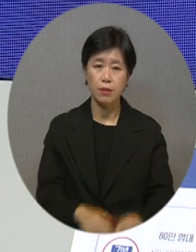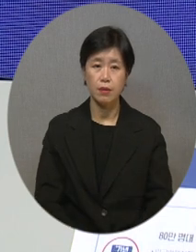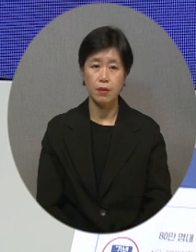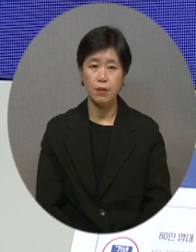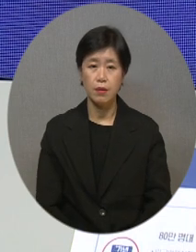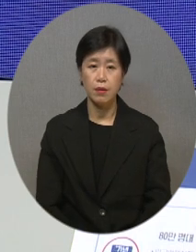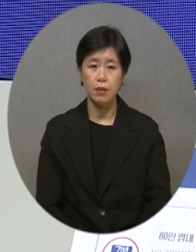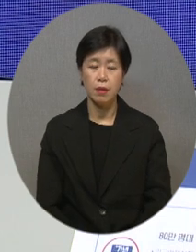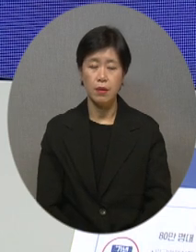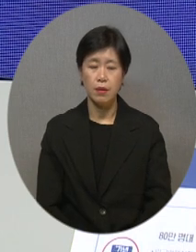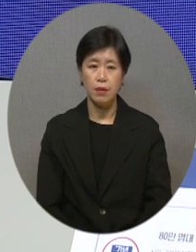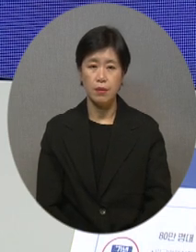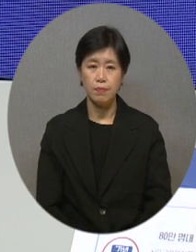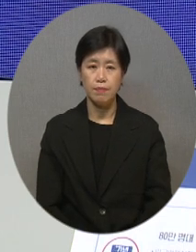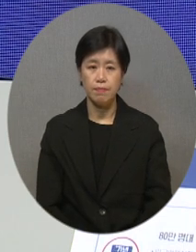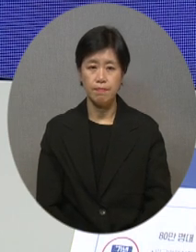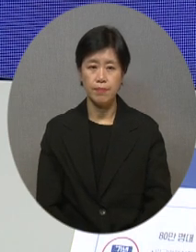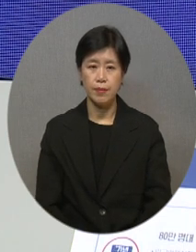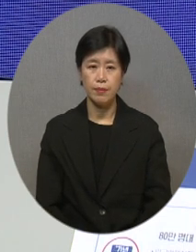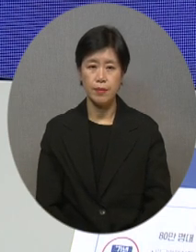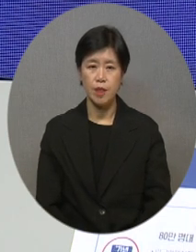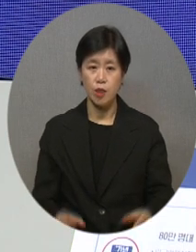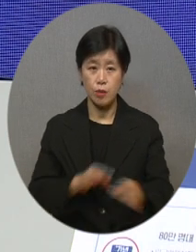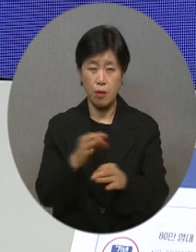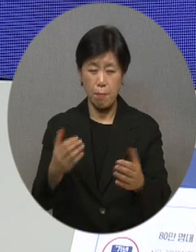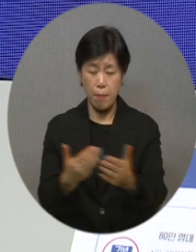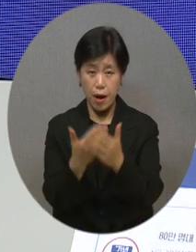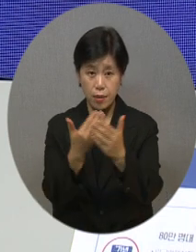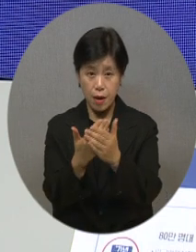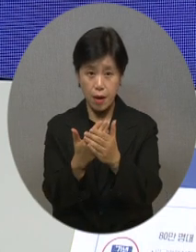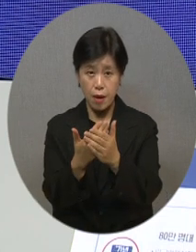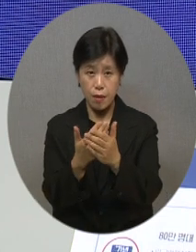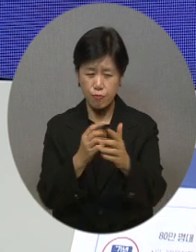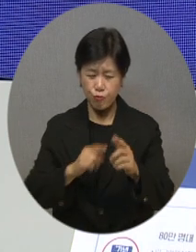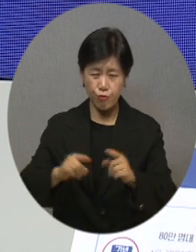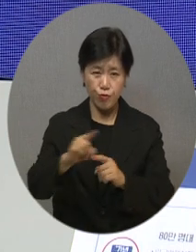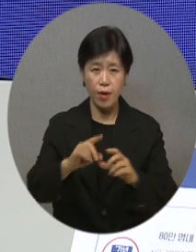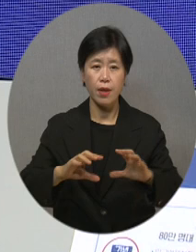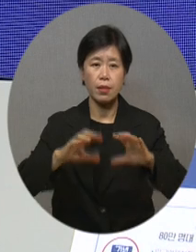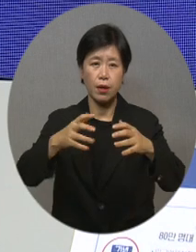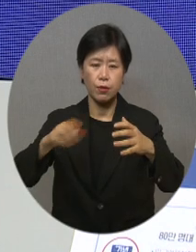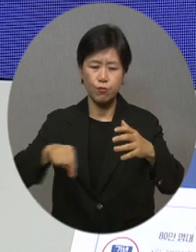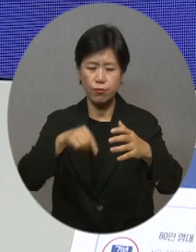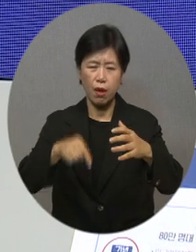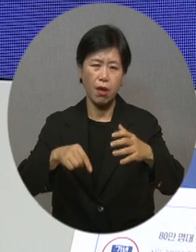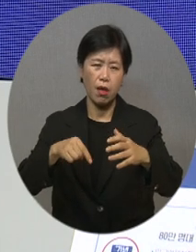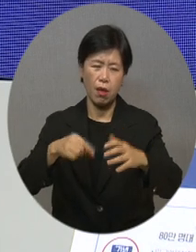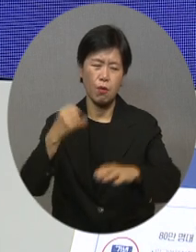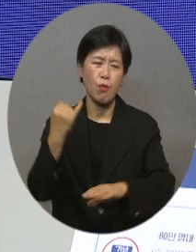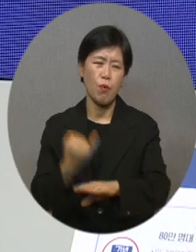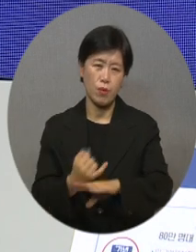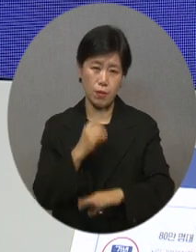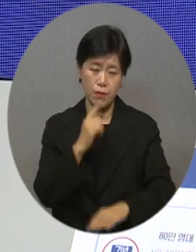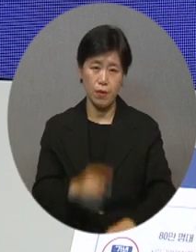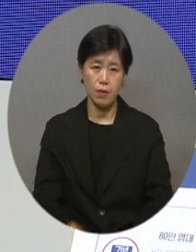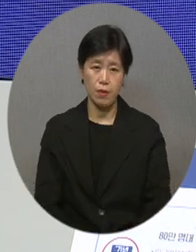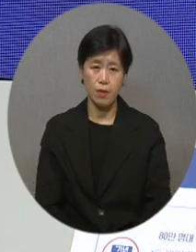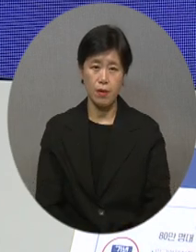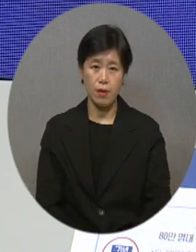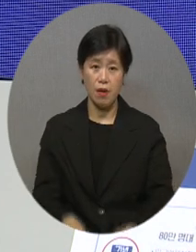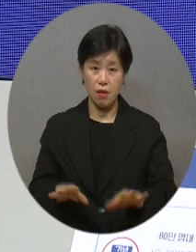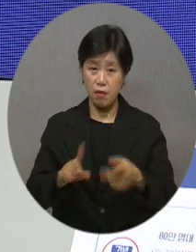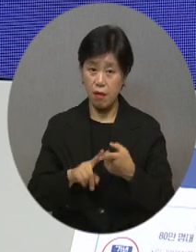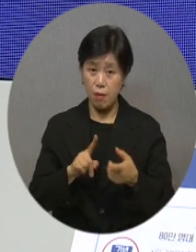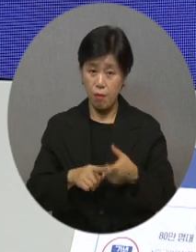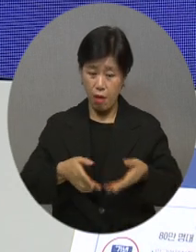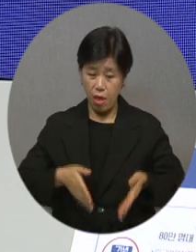국가에서 가장 낮은 수준인 거로 되어 있고요. 우리 영국 옥스퍼드 데이비드 콜만 교수에 따르면 이대로 가게 되면